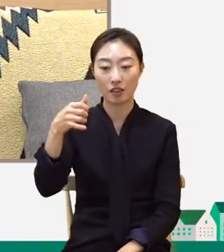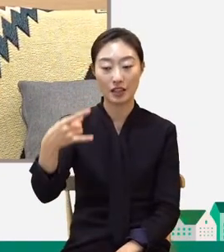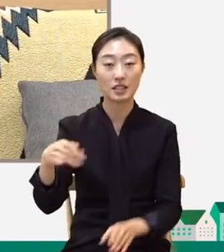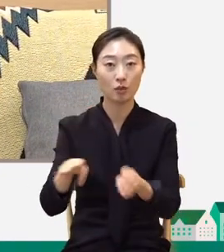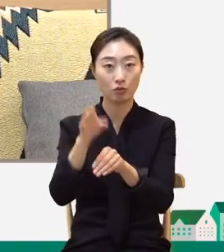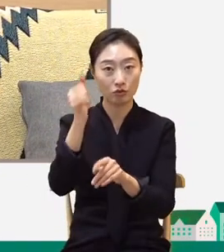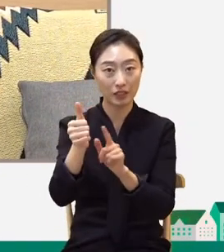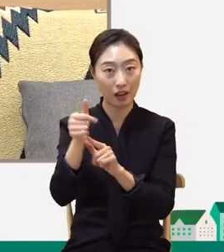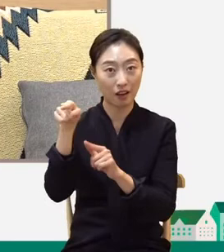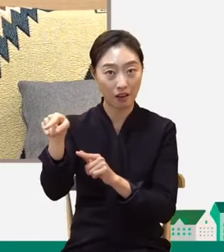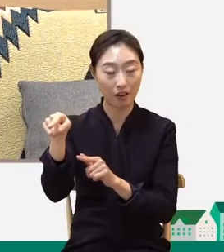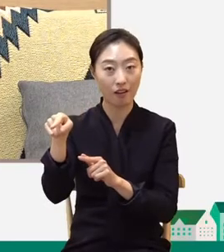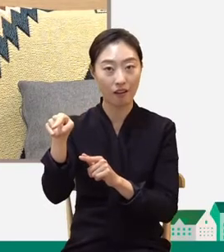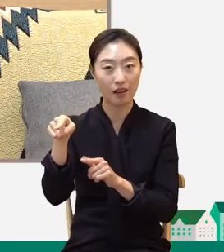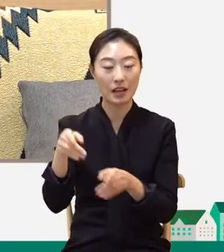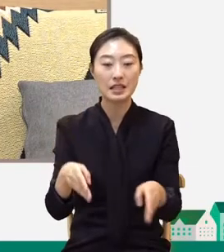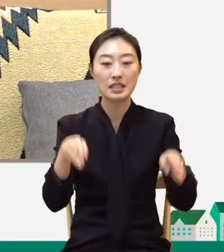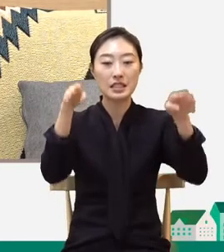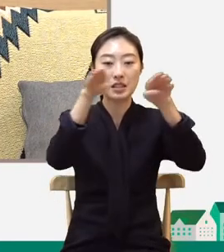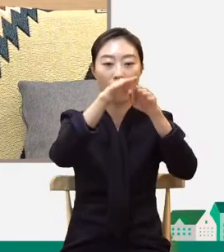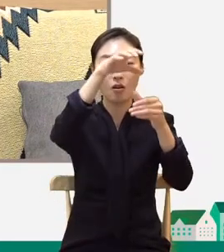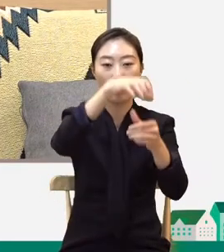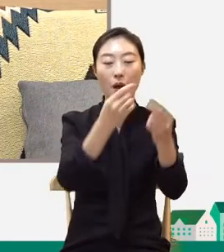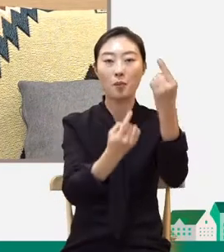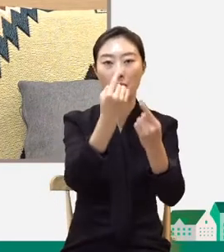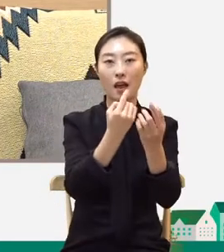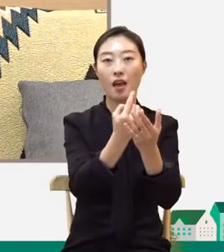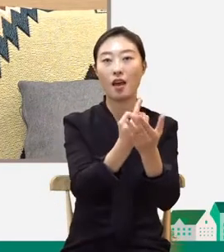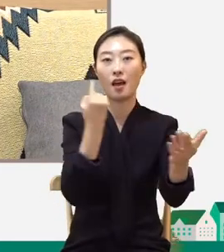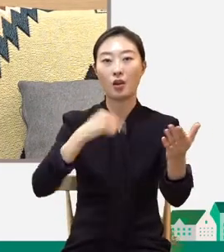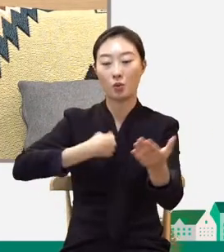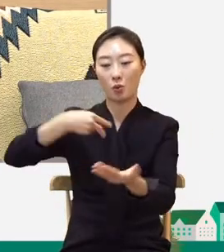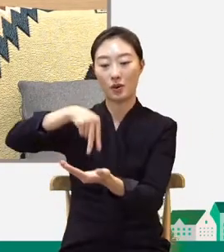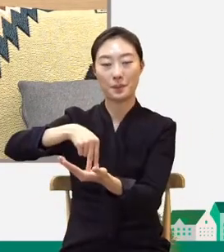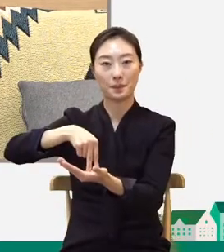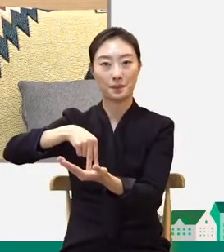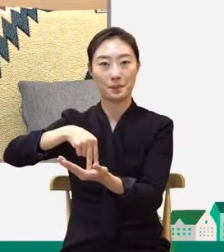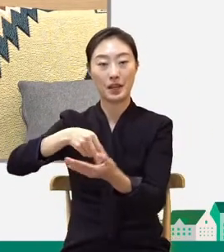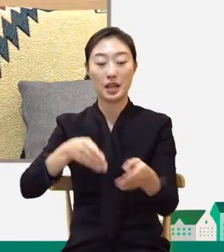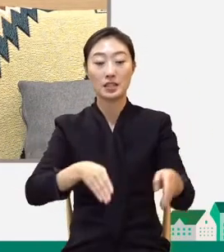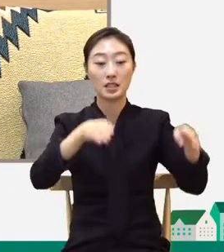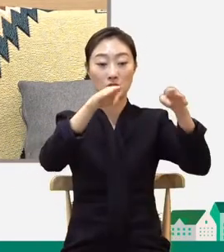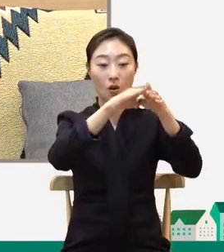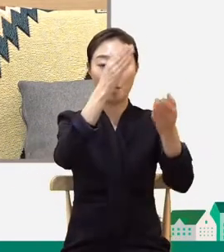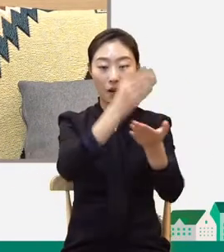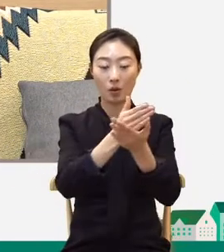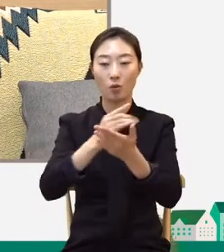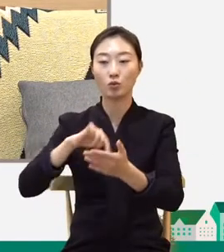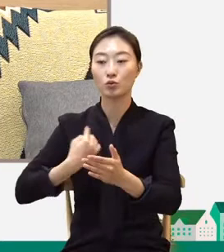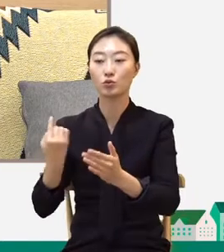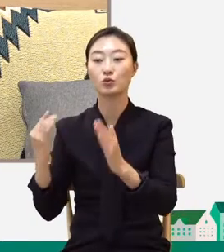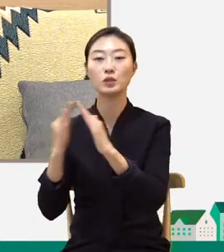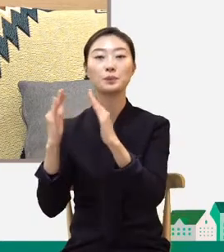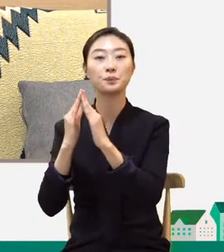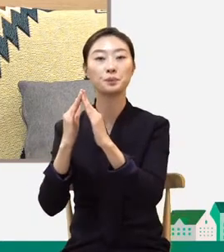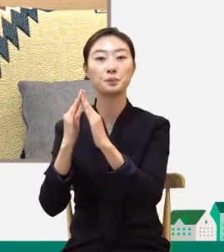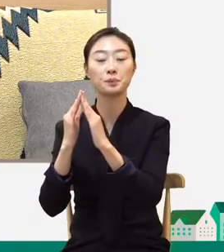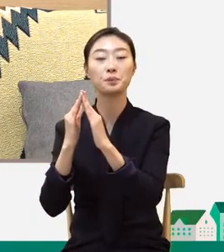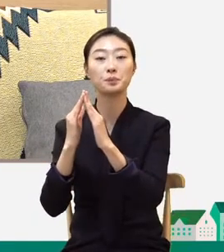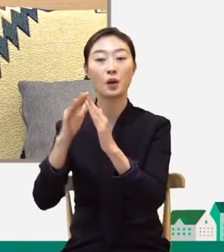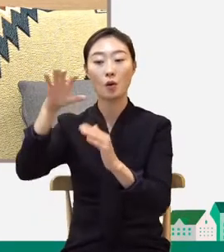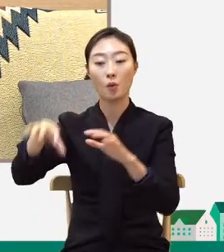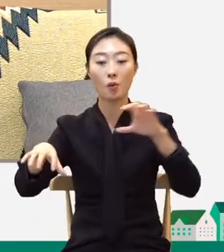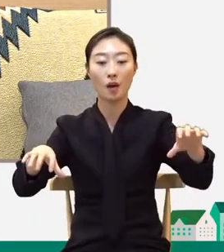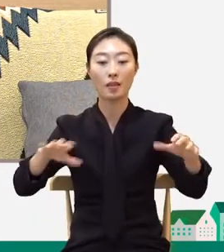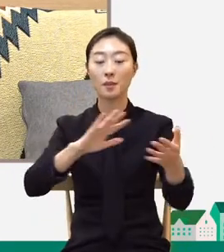경우에는 탈시설화의 과정, 즉 공간의 변화가 있잖아요. 시설에서 주택으로 이동했을 때 그 공간의 변화